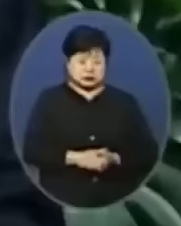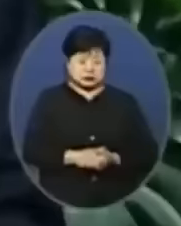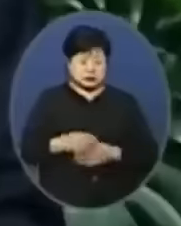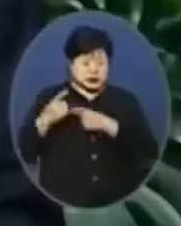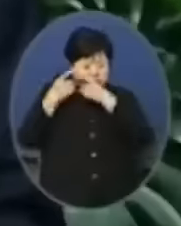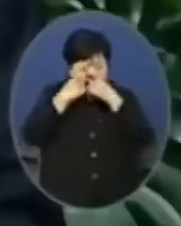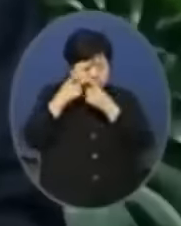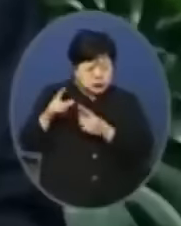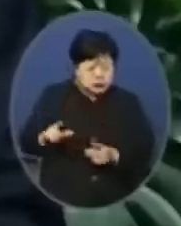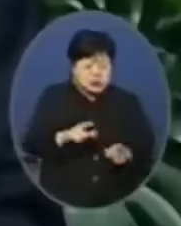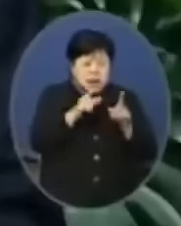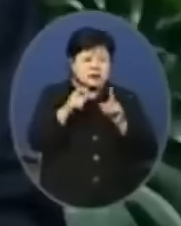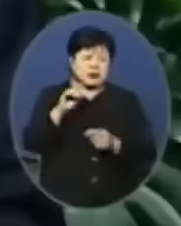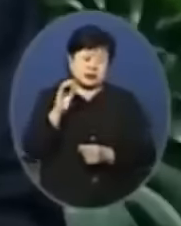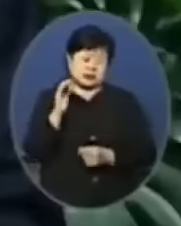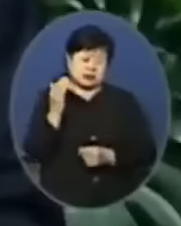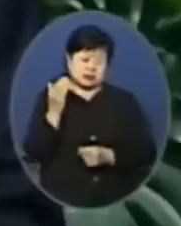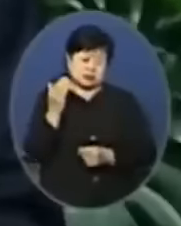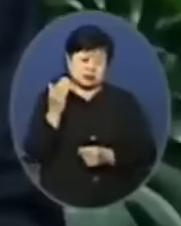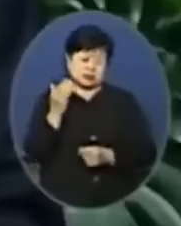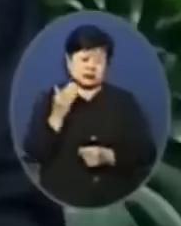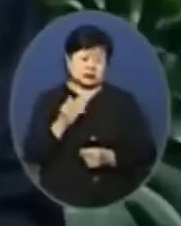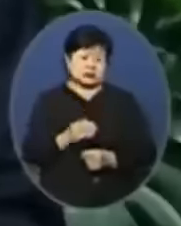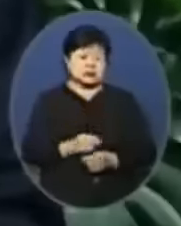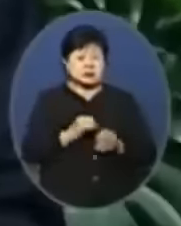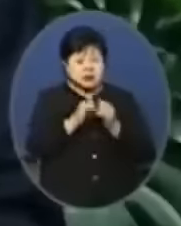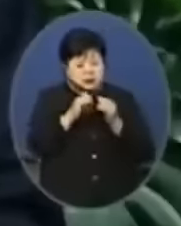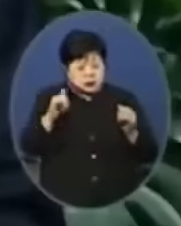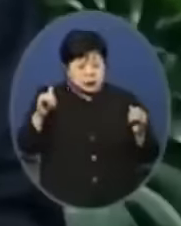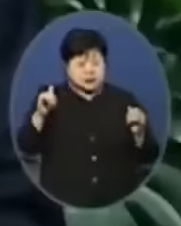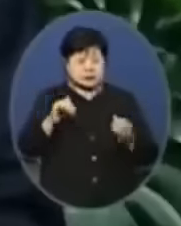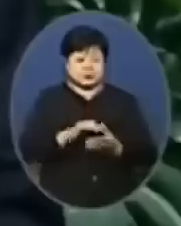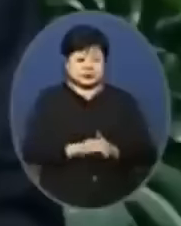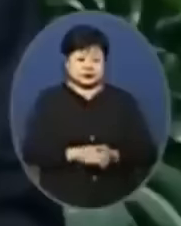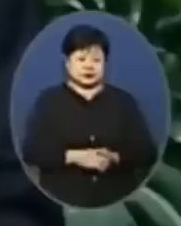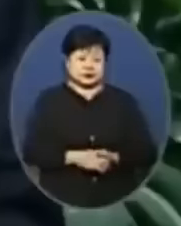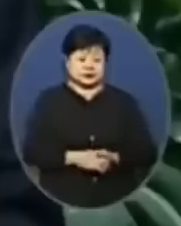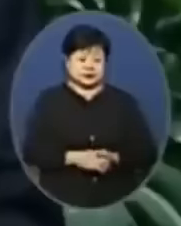허물진 삶이 그들 인생을